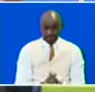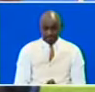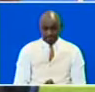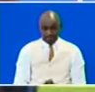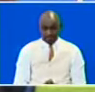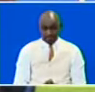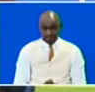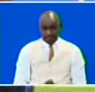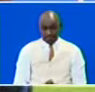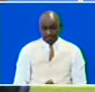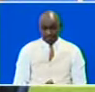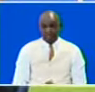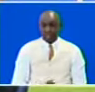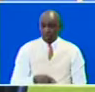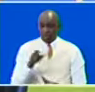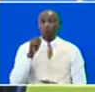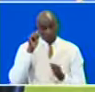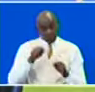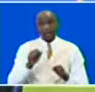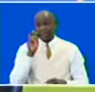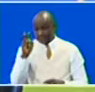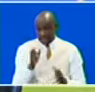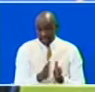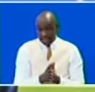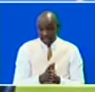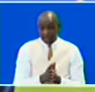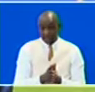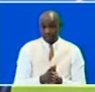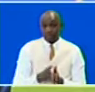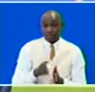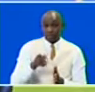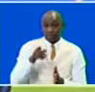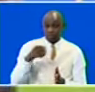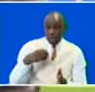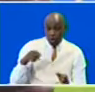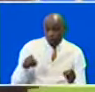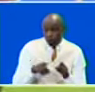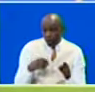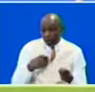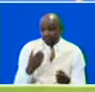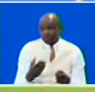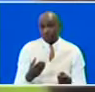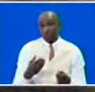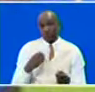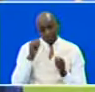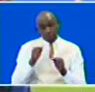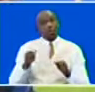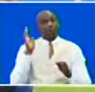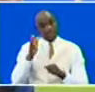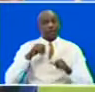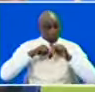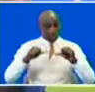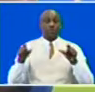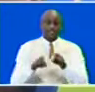are always learning. You can see how they are improving day in, day out, so hopefully they can continue like that